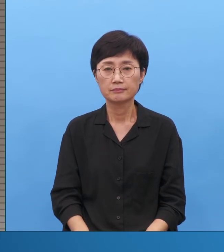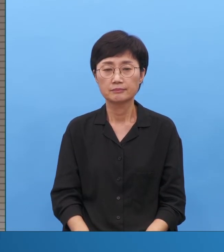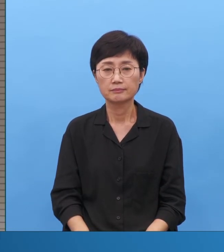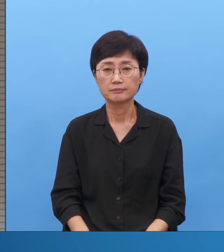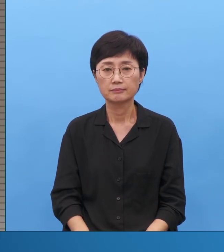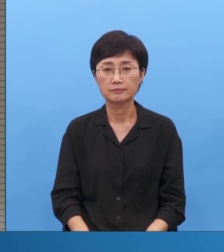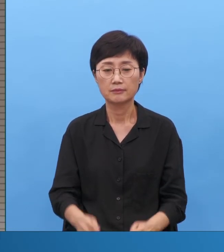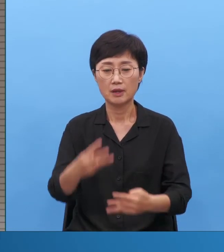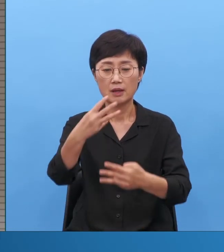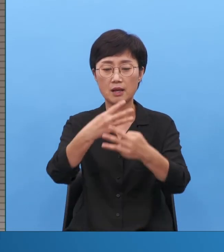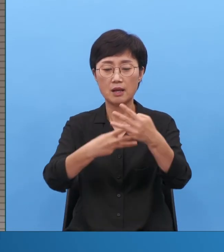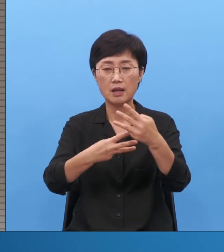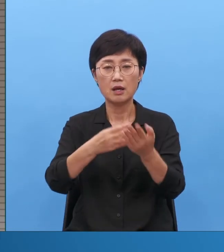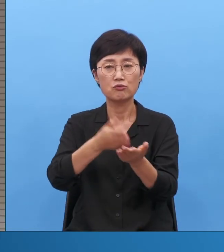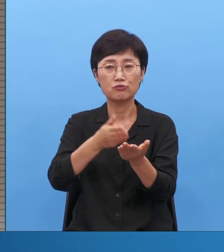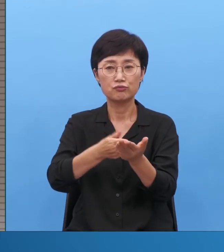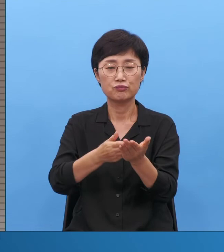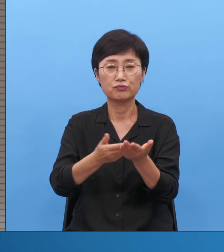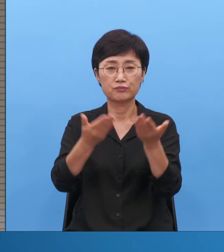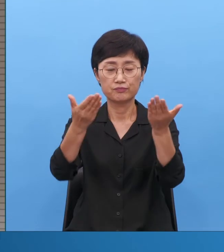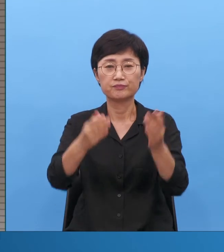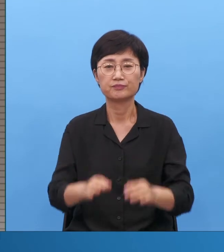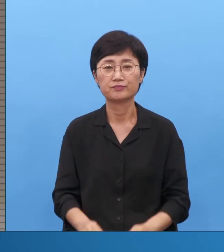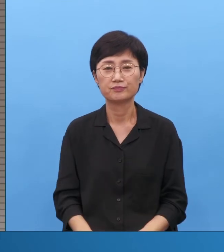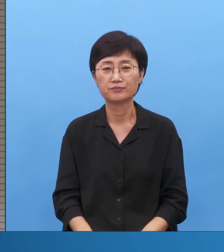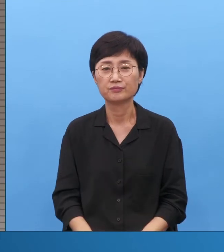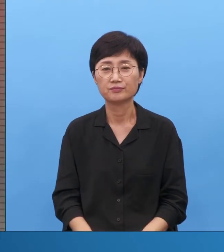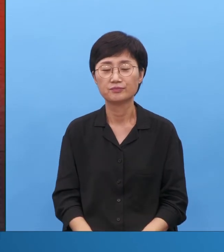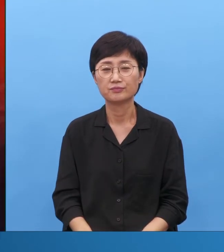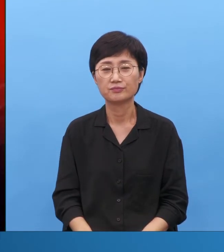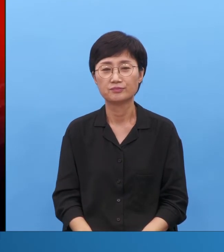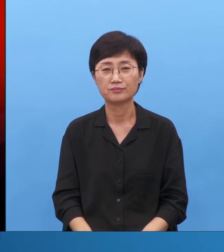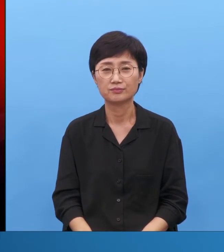기뻐하노라 아멘. 알려주신 뉴스가 있겠습니다. We will watch the RTC news.